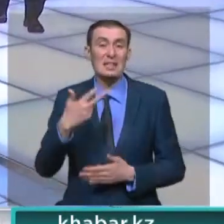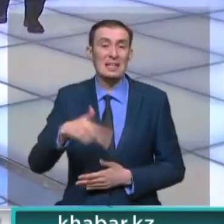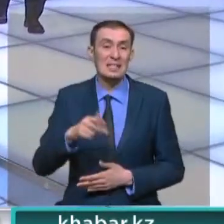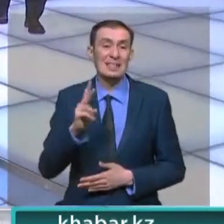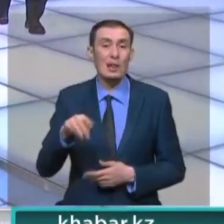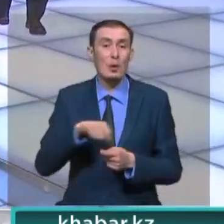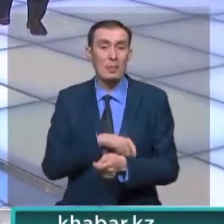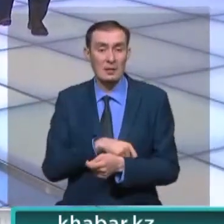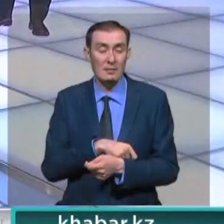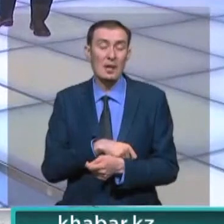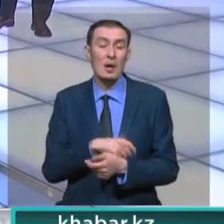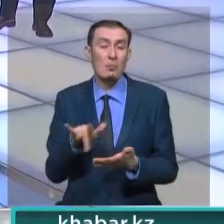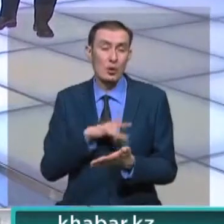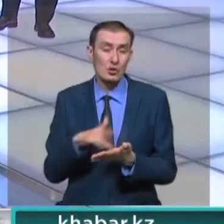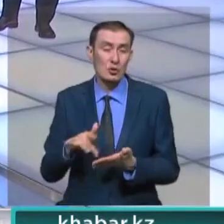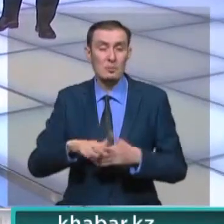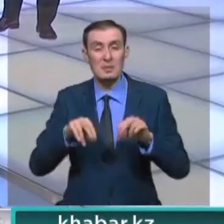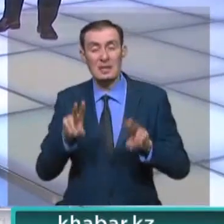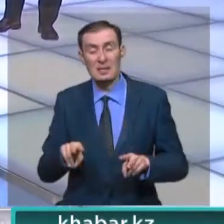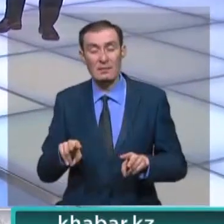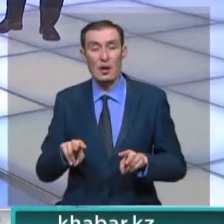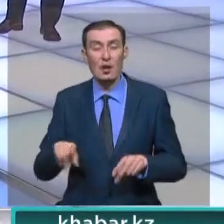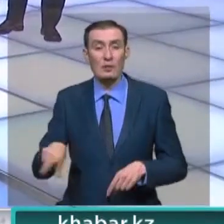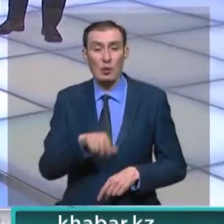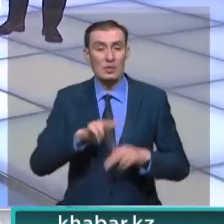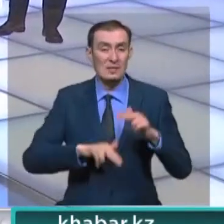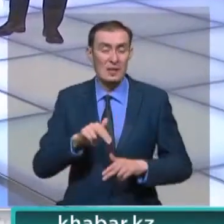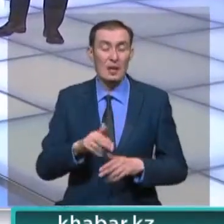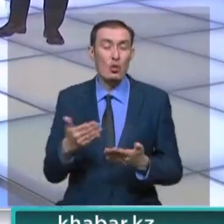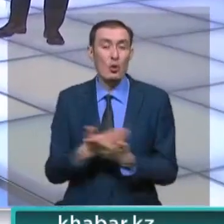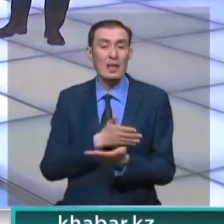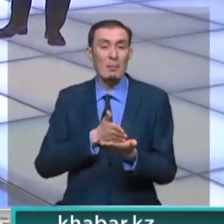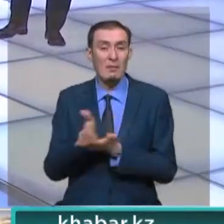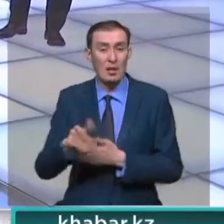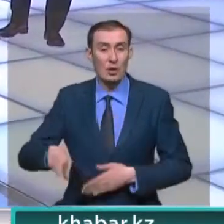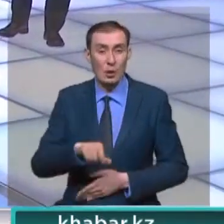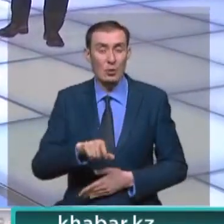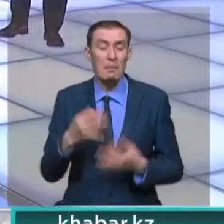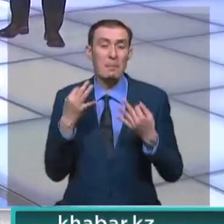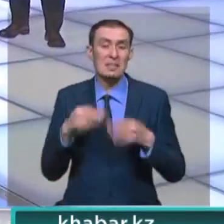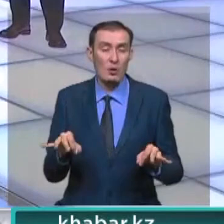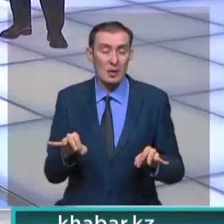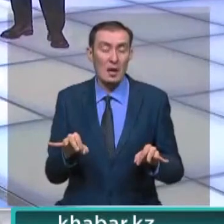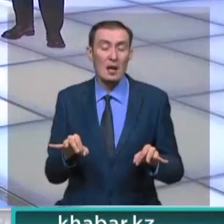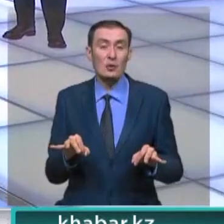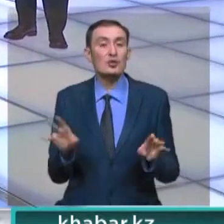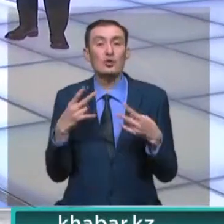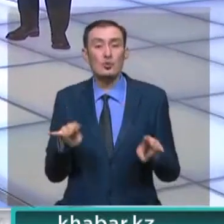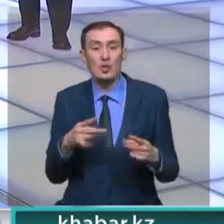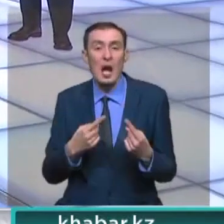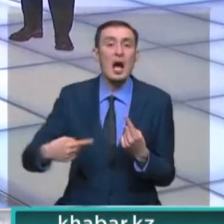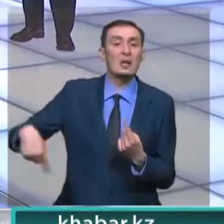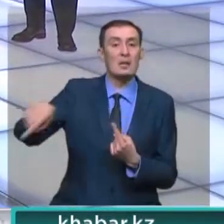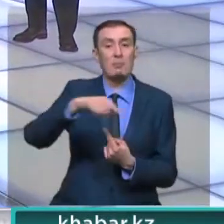30 километров. По расчетам экспертов дорожной отрасли, новое направление позволит автолюбителям не огибать горы,